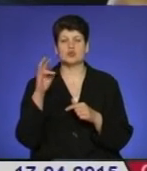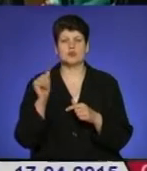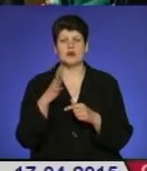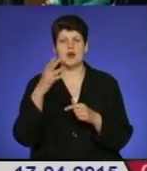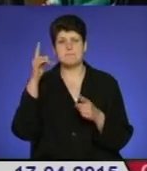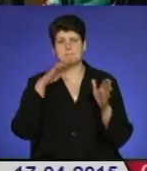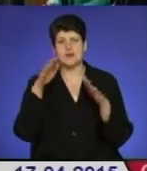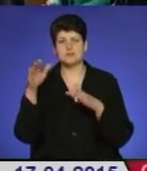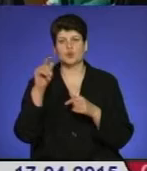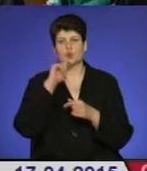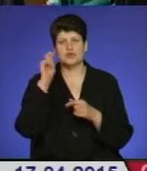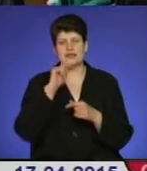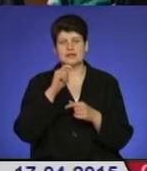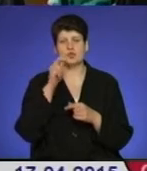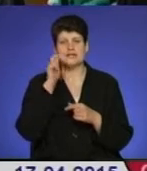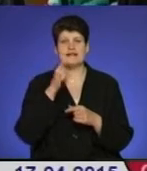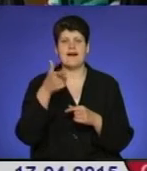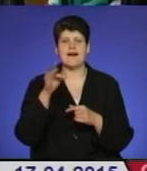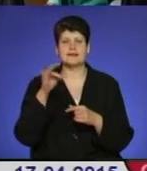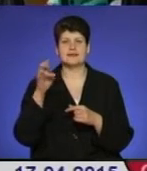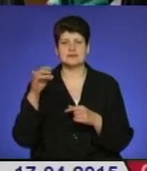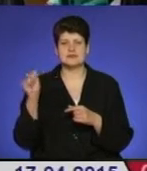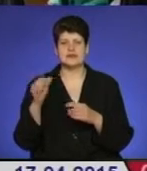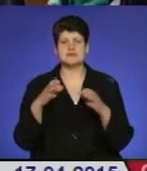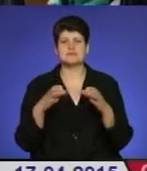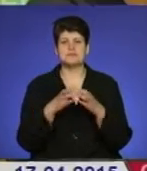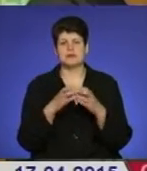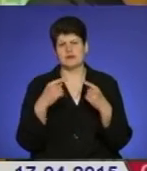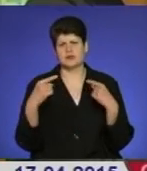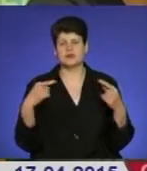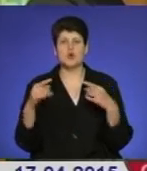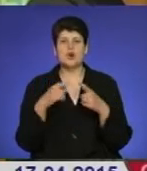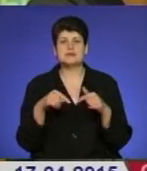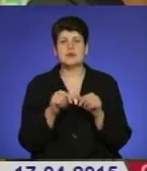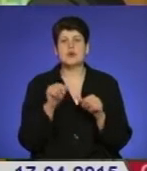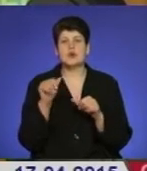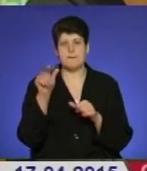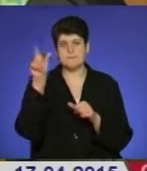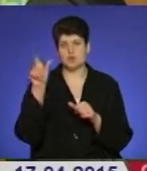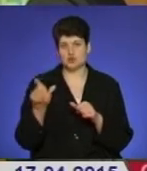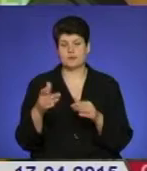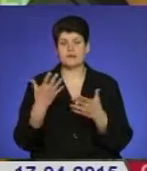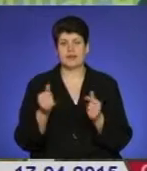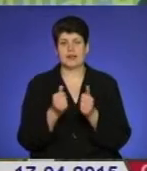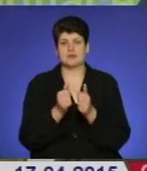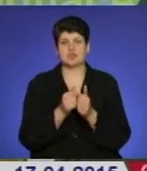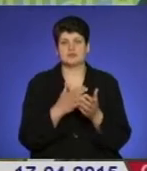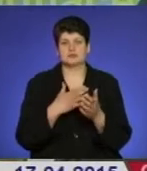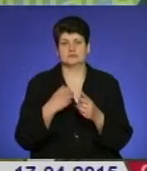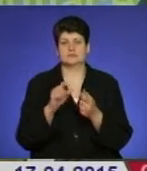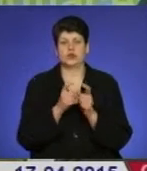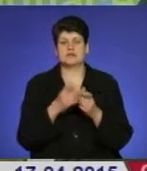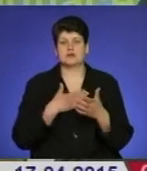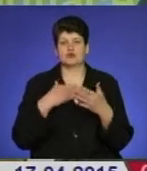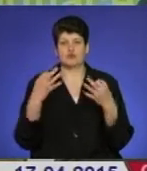України, Українська гельсінська спілка та інші рухи й організації, а також окремі особи, які наближали нашу волю. Для того, щоб боронити